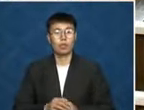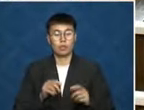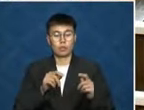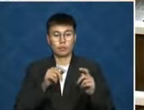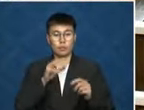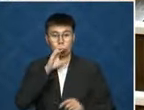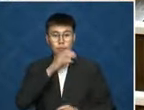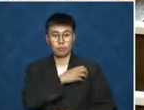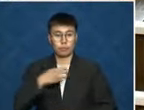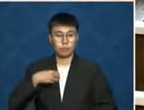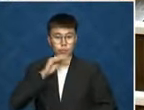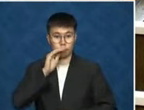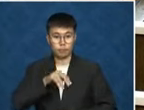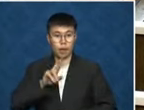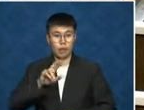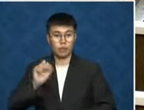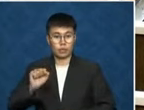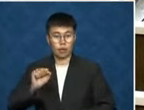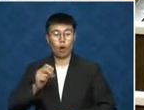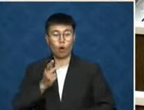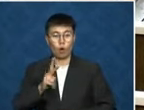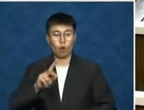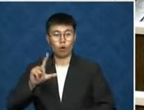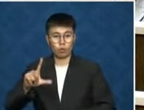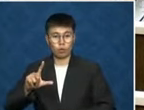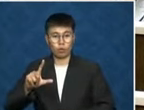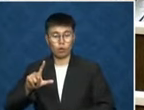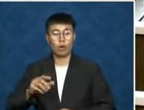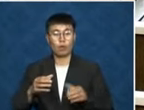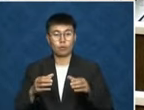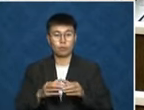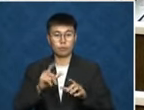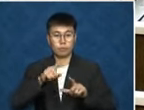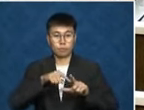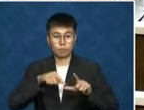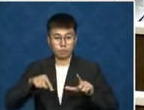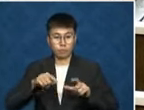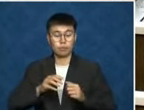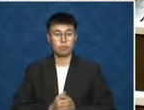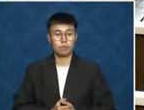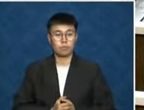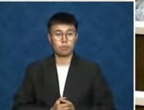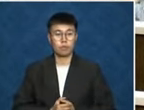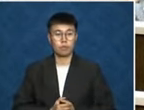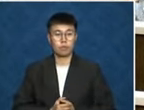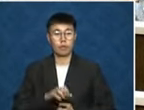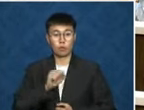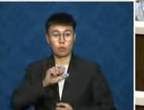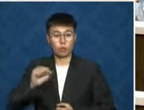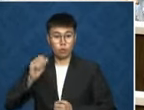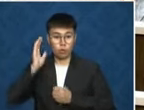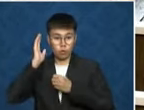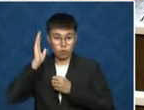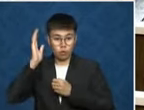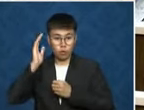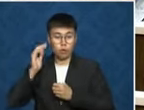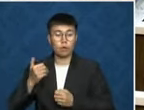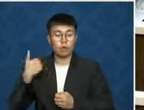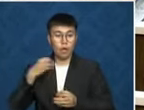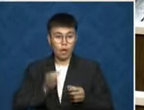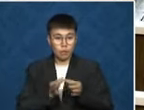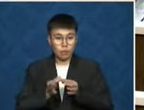รังสิตเทศบาลคลองหลวงและตำบลสวนพริกไทยอำเภอเมืองจากพรรคก้าวไกลครับท่านประธานครับเพื่อนสมาชิกหลายท่านได้อภิปรายความ